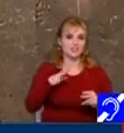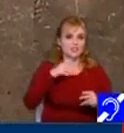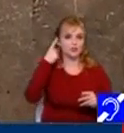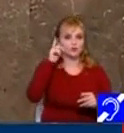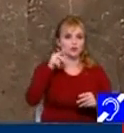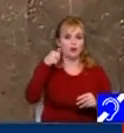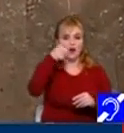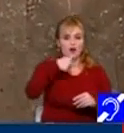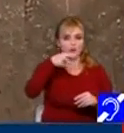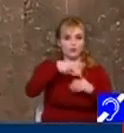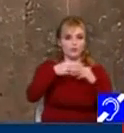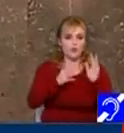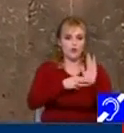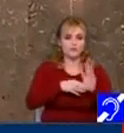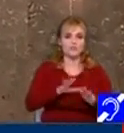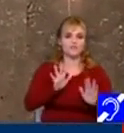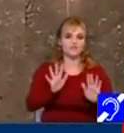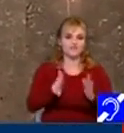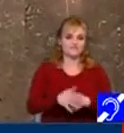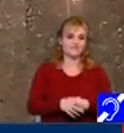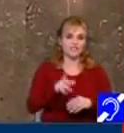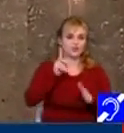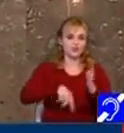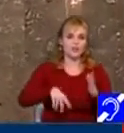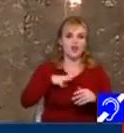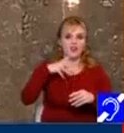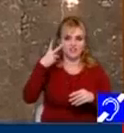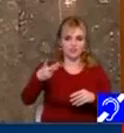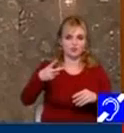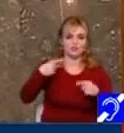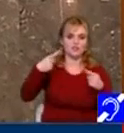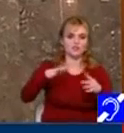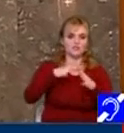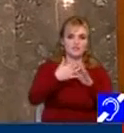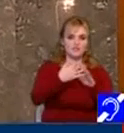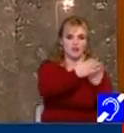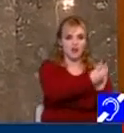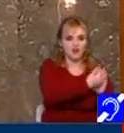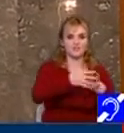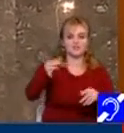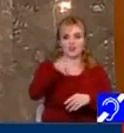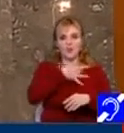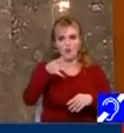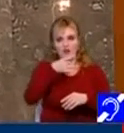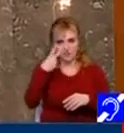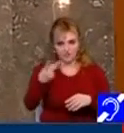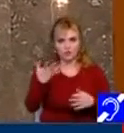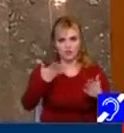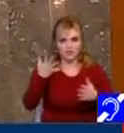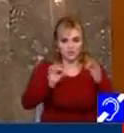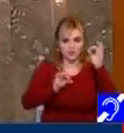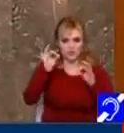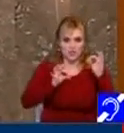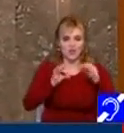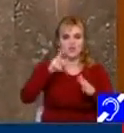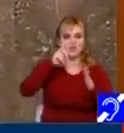Am văzut alegerile anticipate în mai multe localități și ați văzut care a fost scorul. Eu sper din tot sufletul că în anul